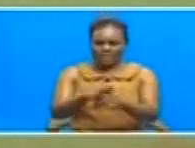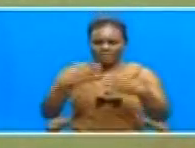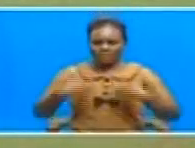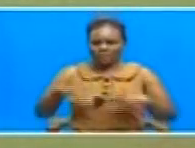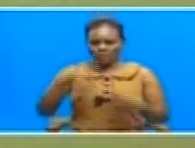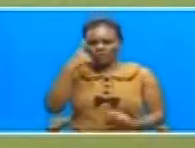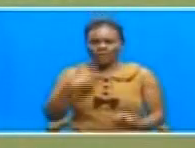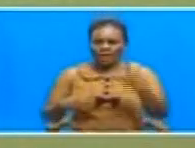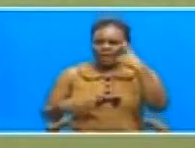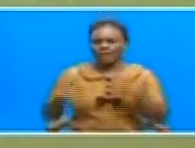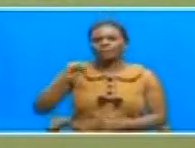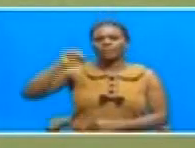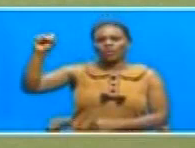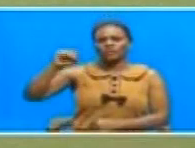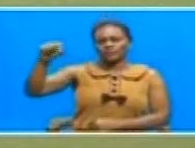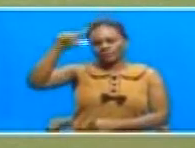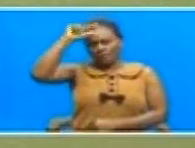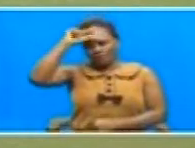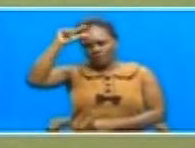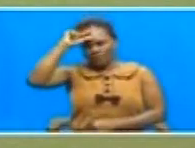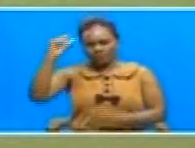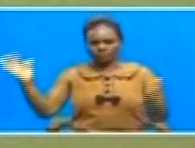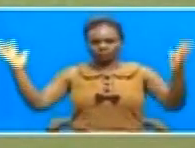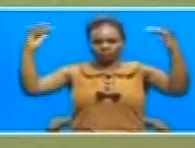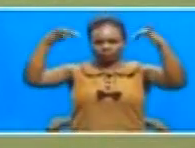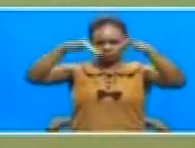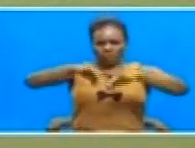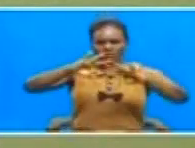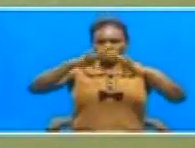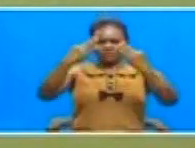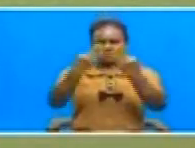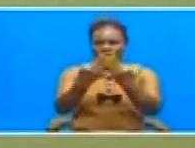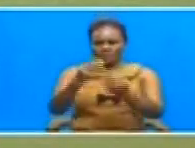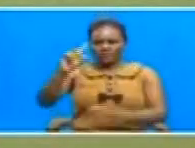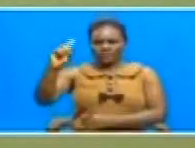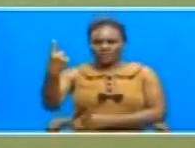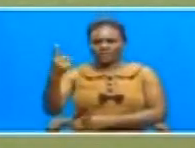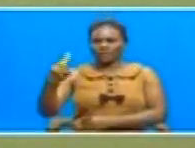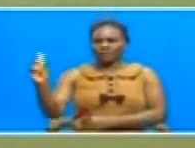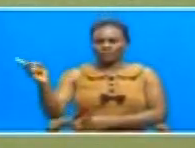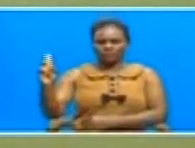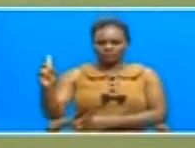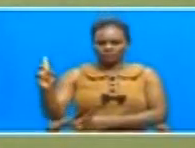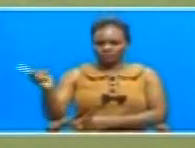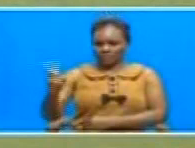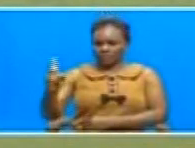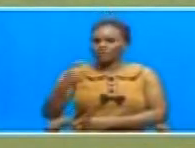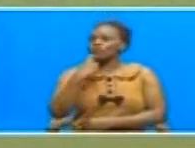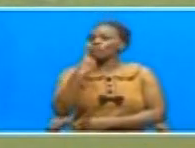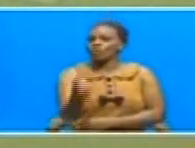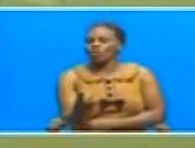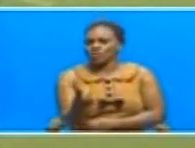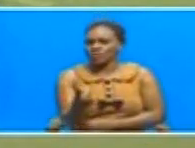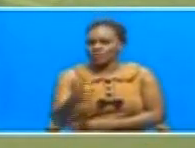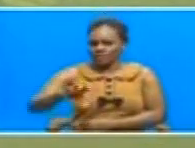wakiwemo wanasiasa pamoja na viongozi serikalini walijumuika na familia aliyekuwa rais wa pili wa taifa la Kenya mzee Daniel Moi katika eneo la